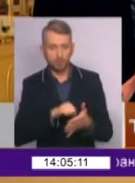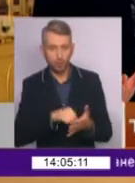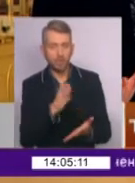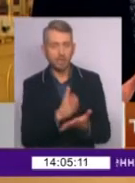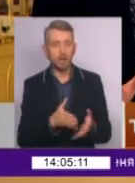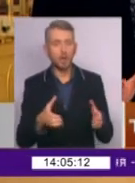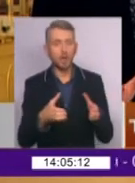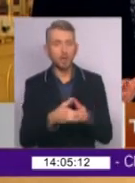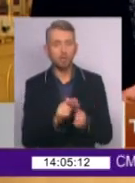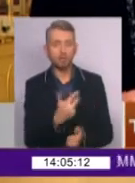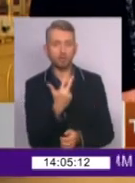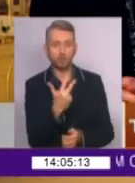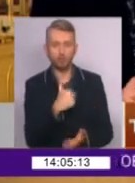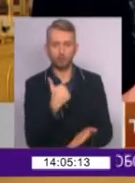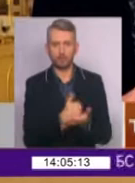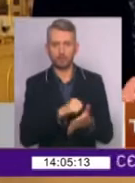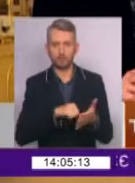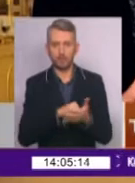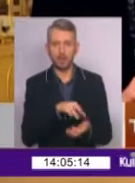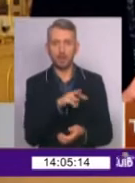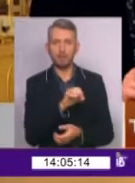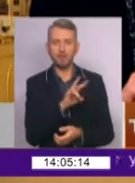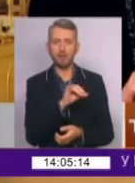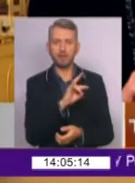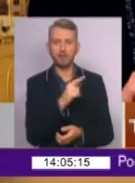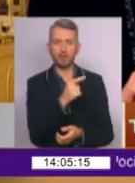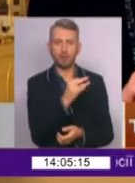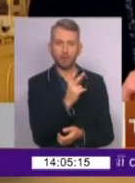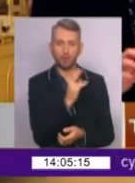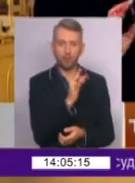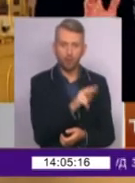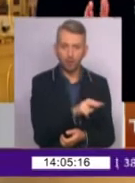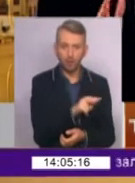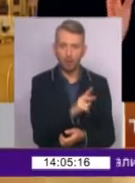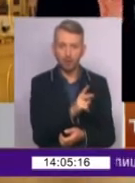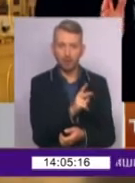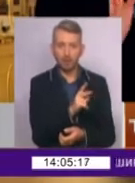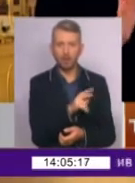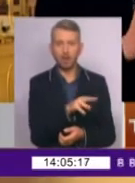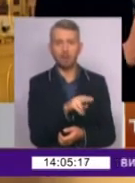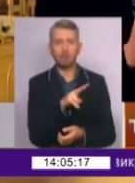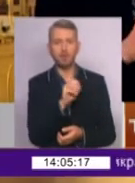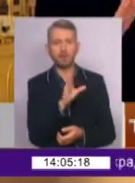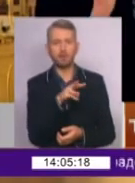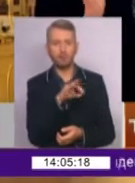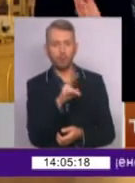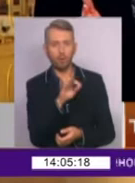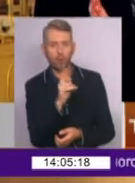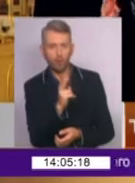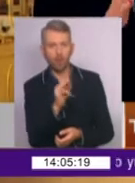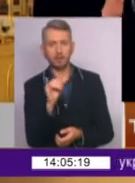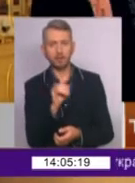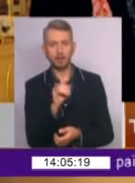група з трьох основних збудників – це менінгокок, пневмокок і гемофільна інфекція. Вони становлять разом 80-90%